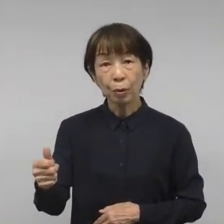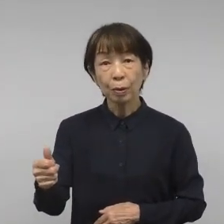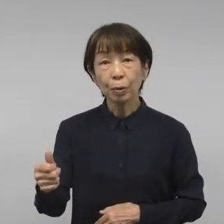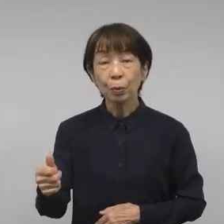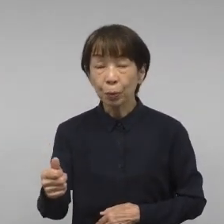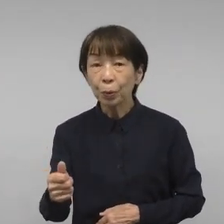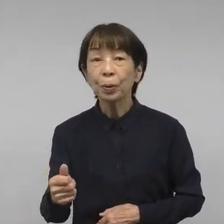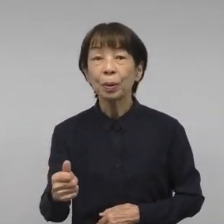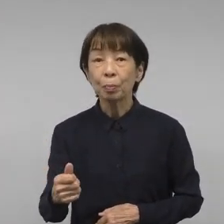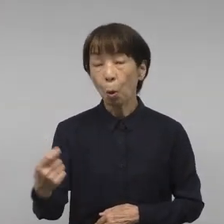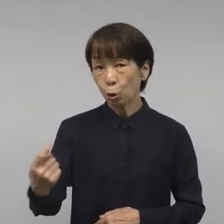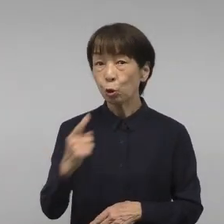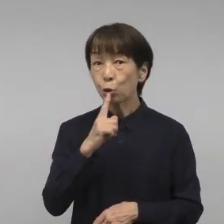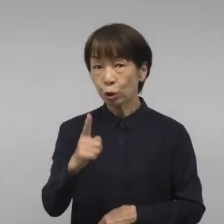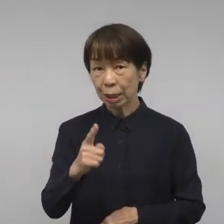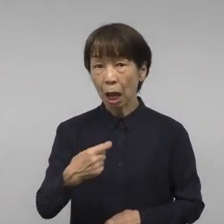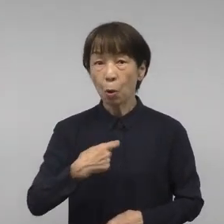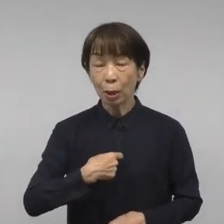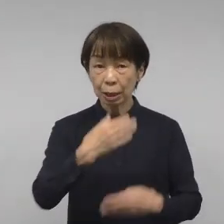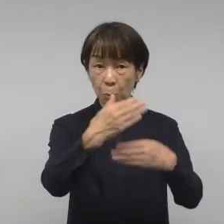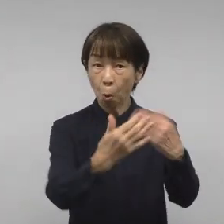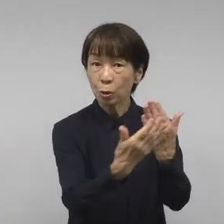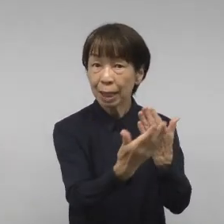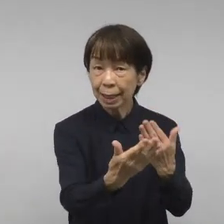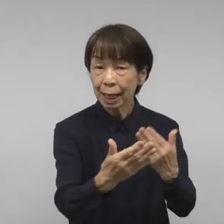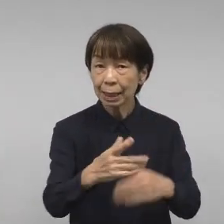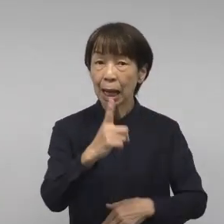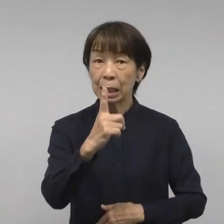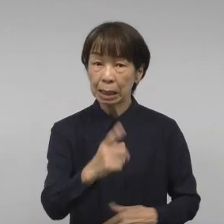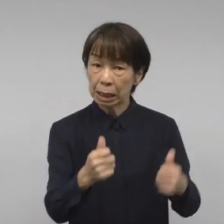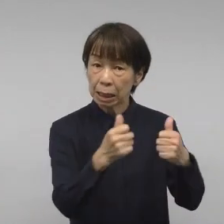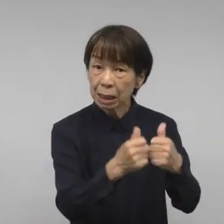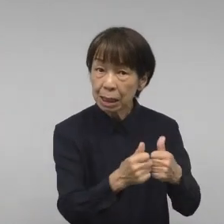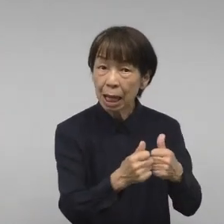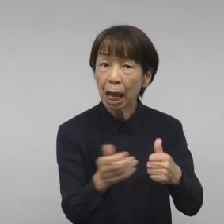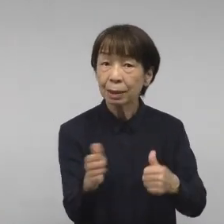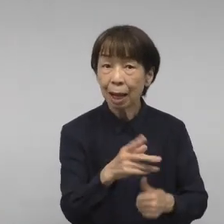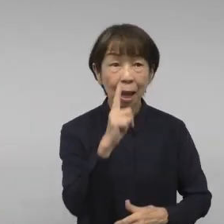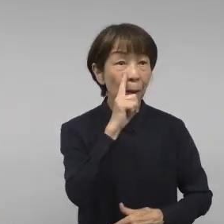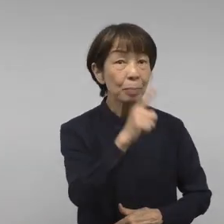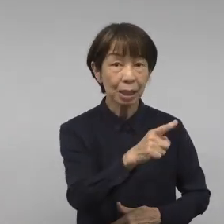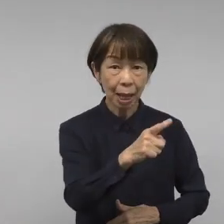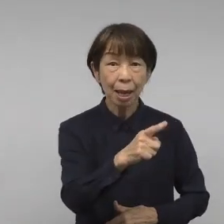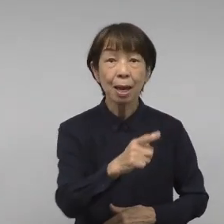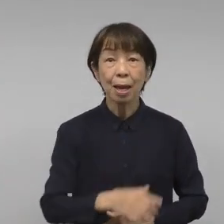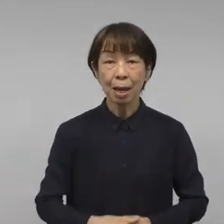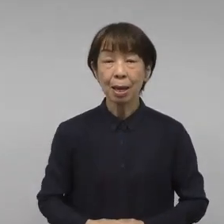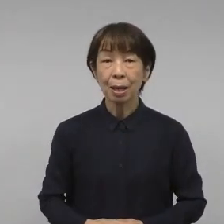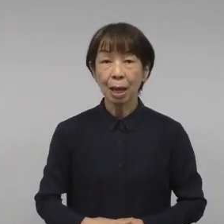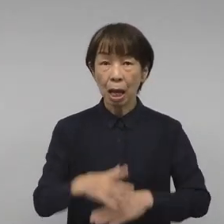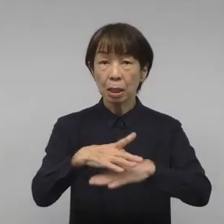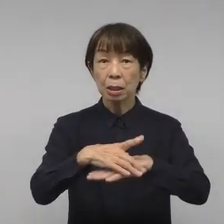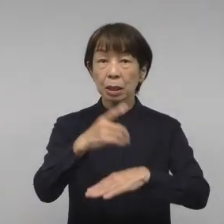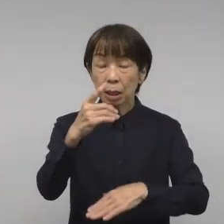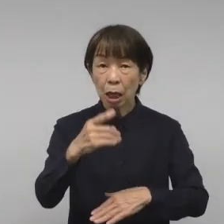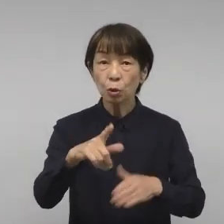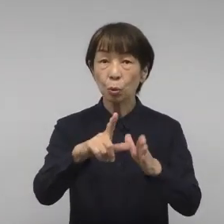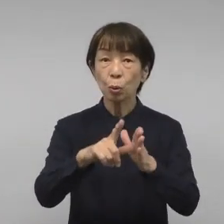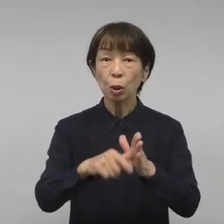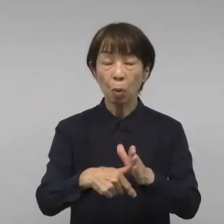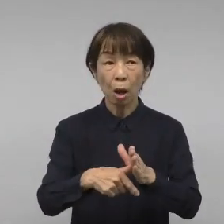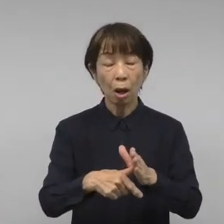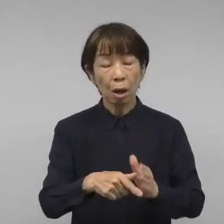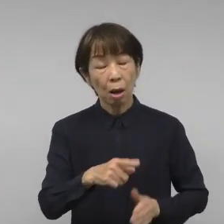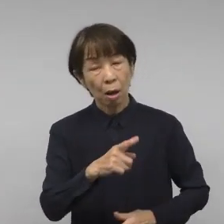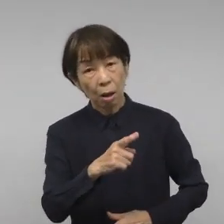私も県大会から、県大会の初戦ですね、掛川球場での、初戦から見ていて、最初の頃はちょっと